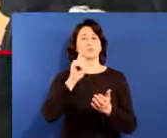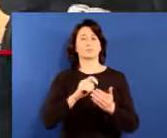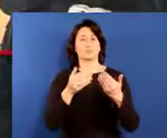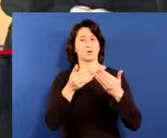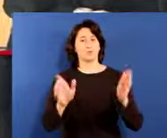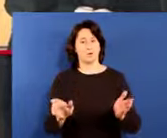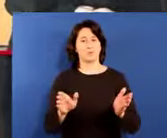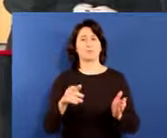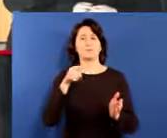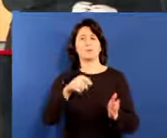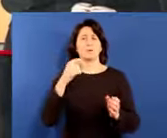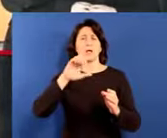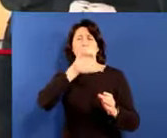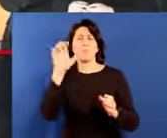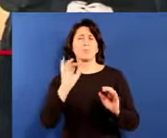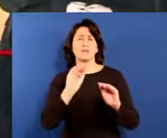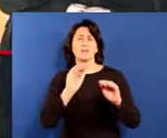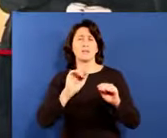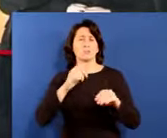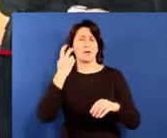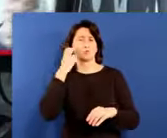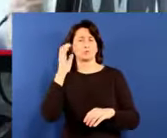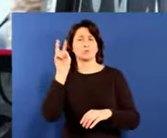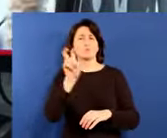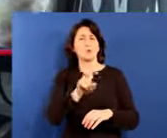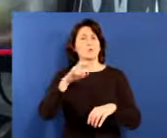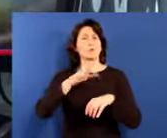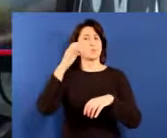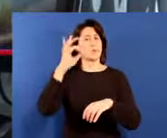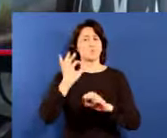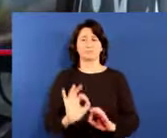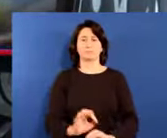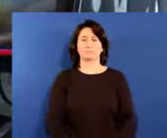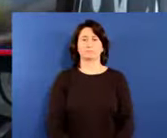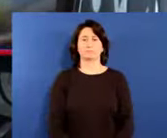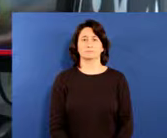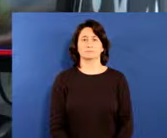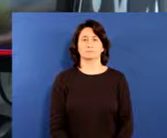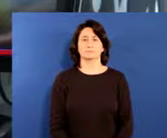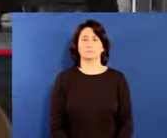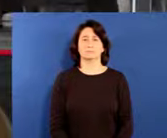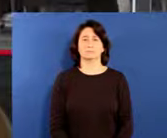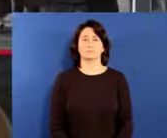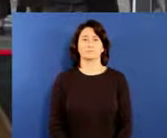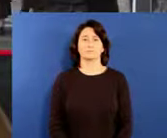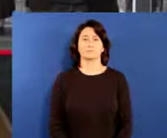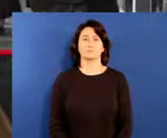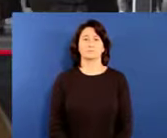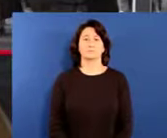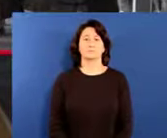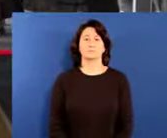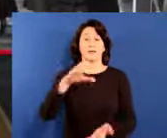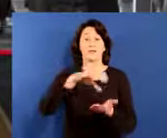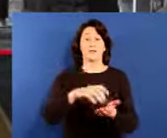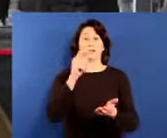bat joan dira. Josu Madariaga ingurumeneko foru diputatu ere zentroan izan da. Ikerlariek eta zientzialariek egindako